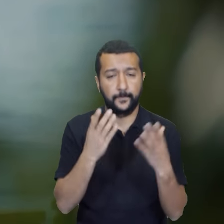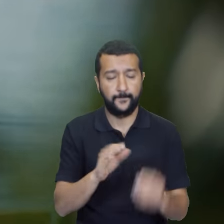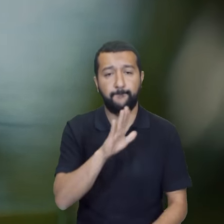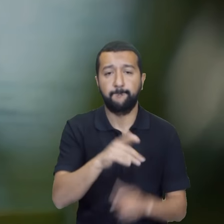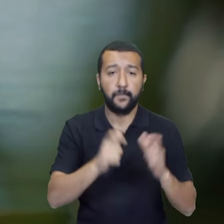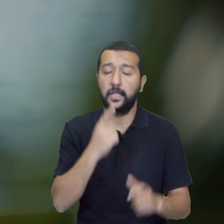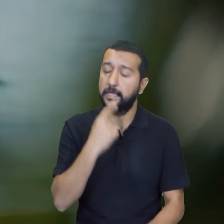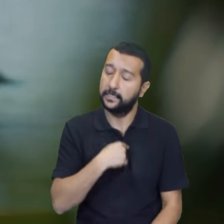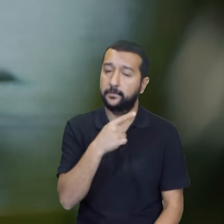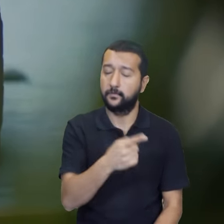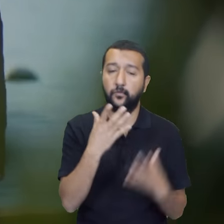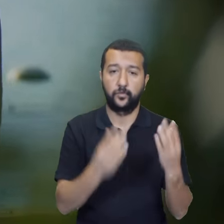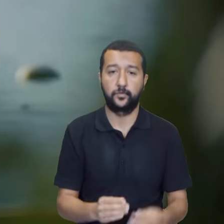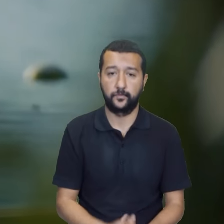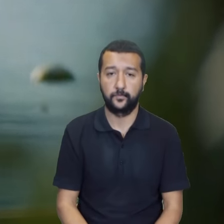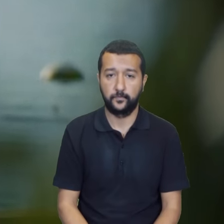Tamam, nerede dersen.